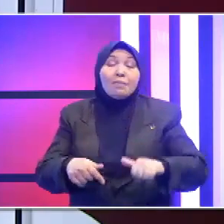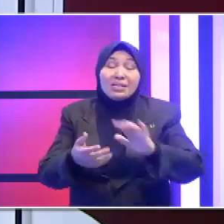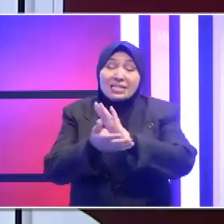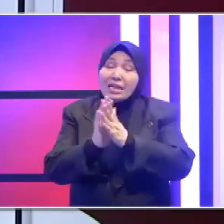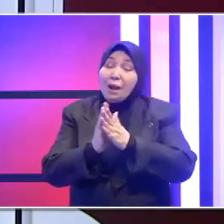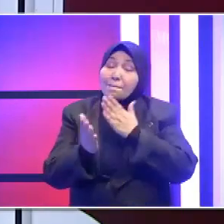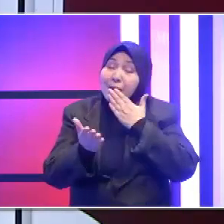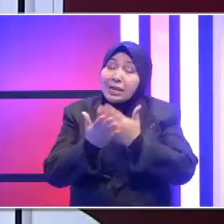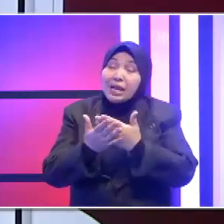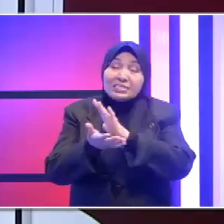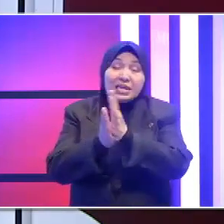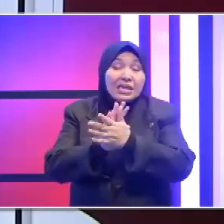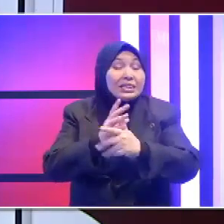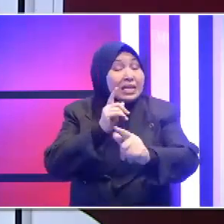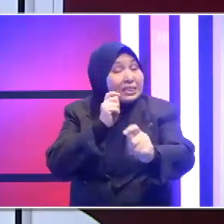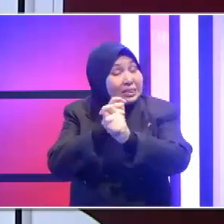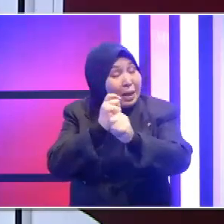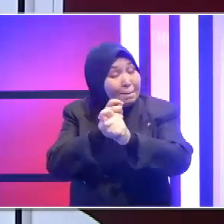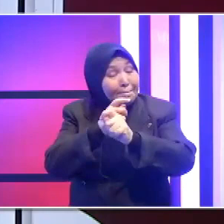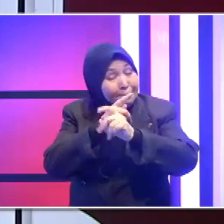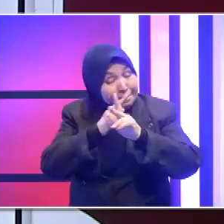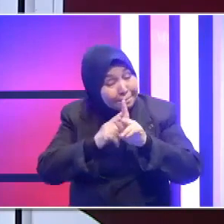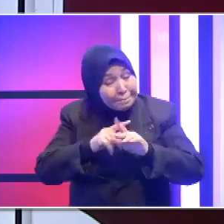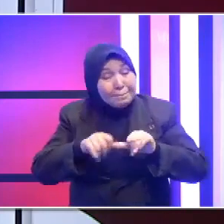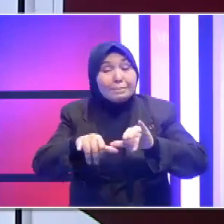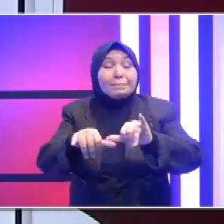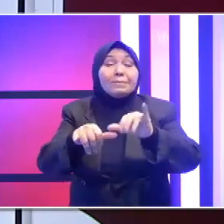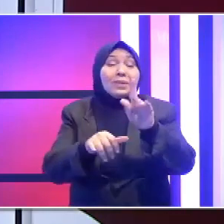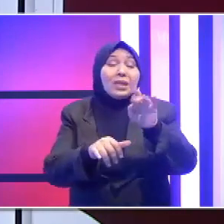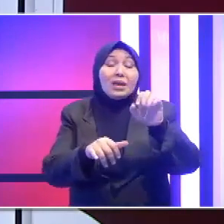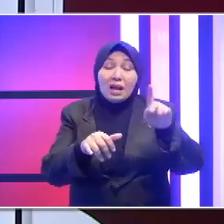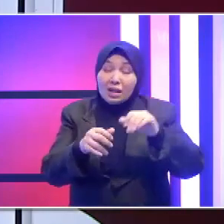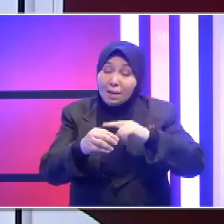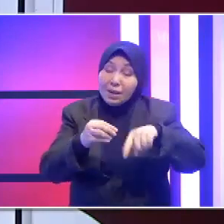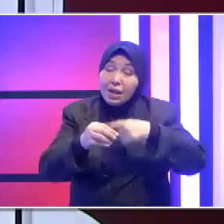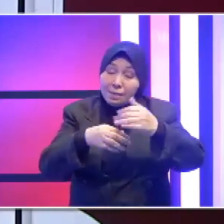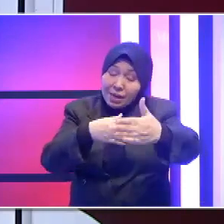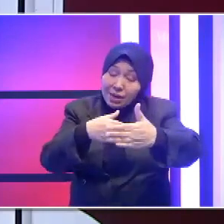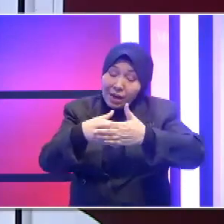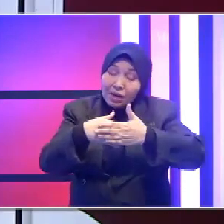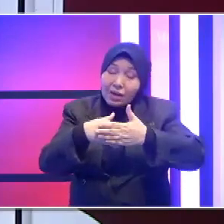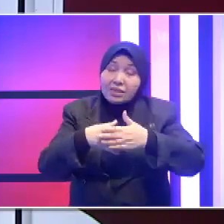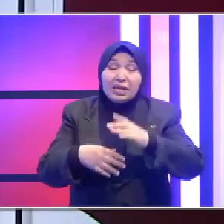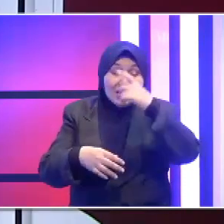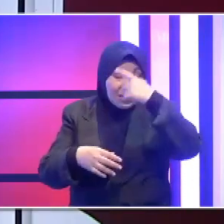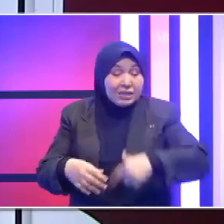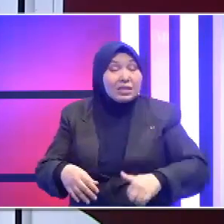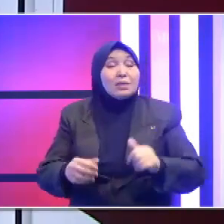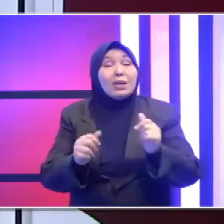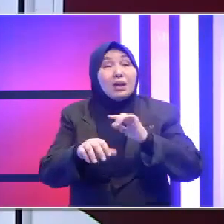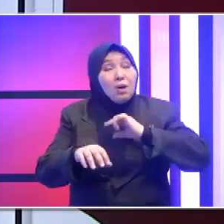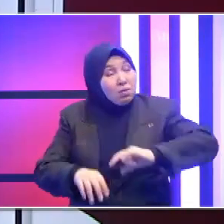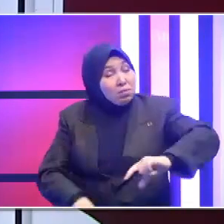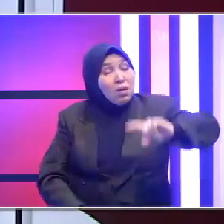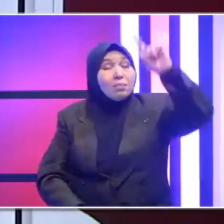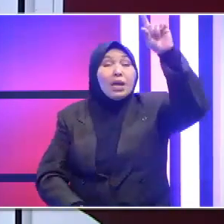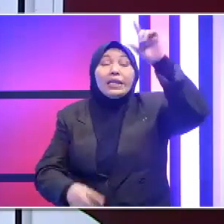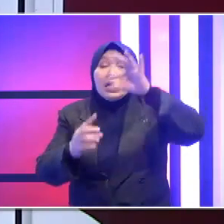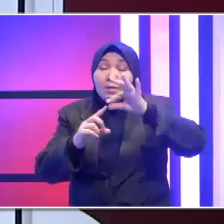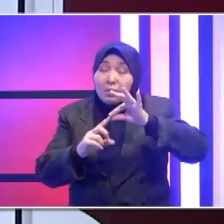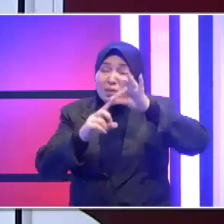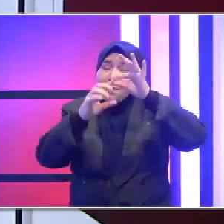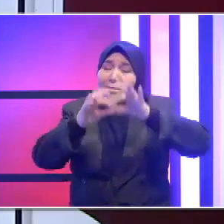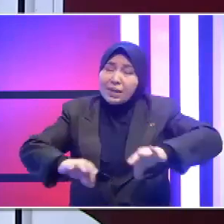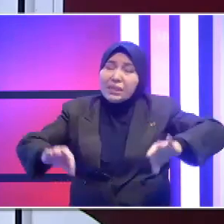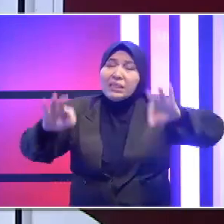baik dan yang kekal yaitu dengan perkara-perkara yang mendekatkan diri kita kepada Allah subhanahuwata'ala jadi ini keutamaan